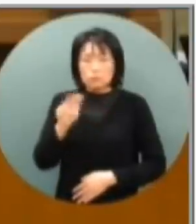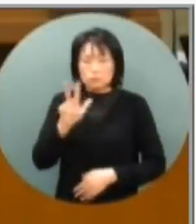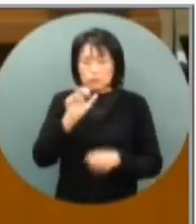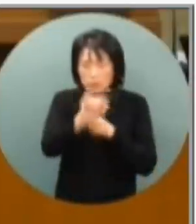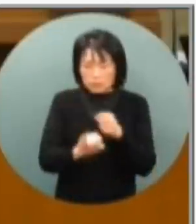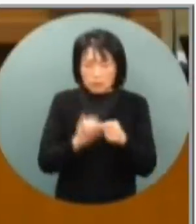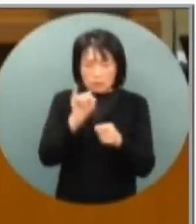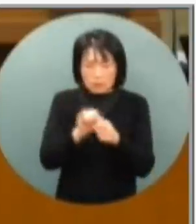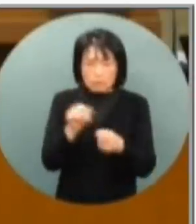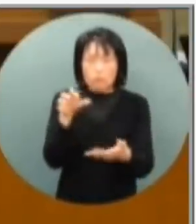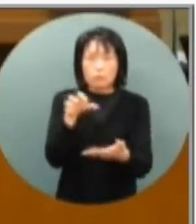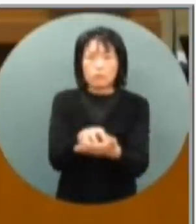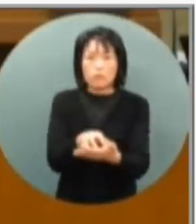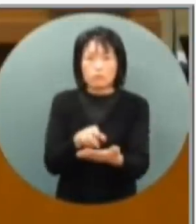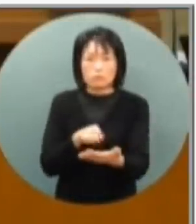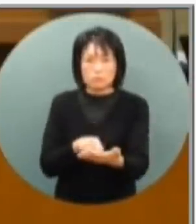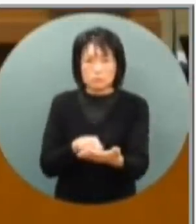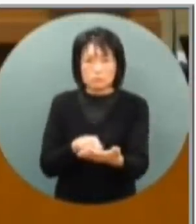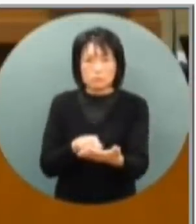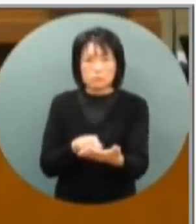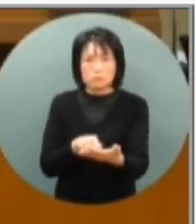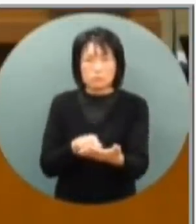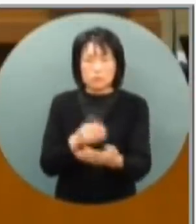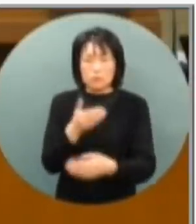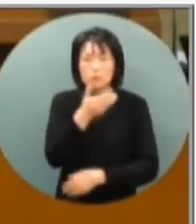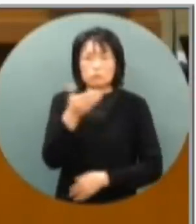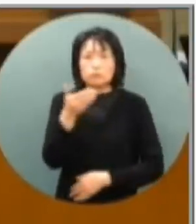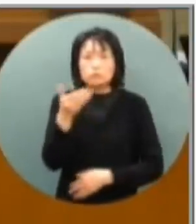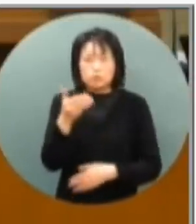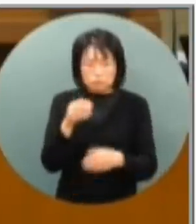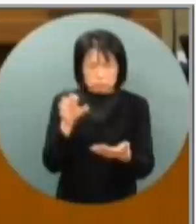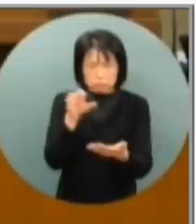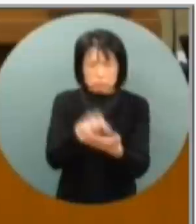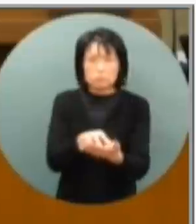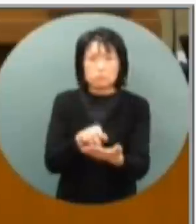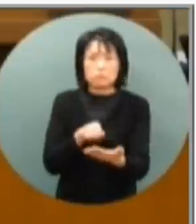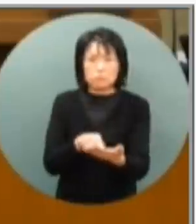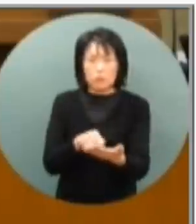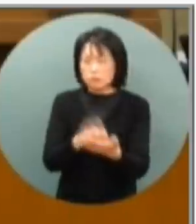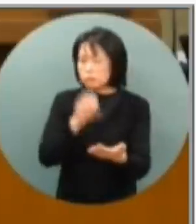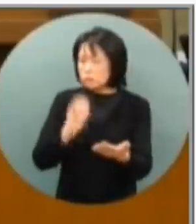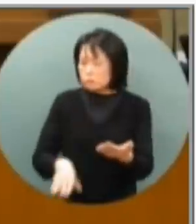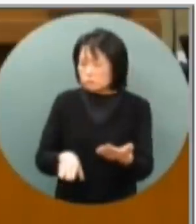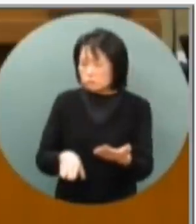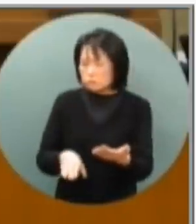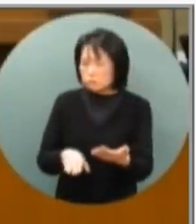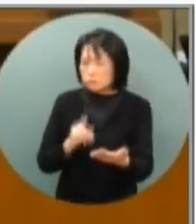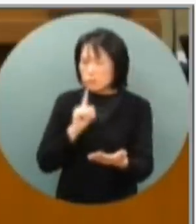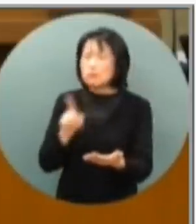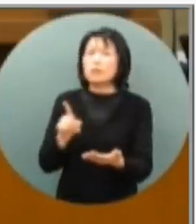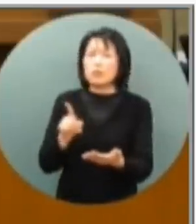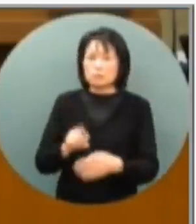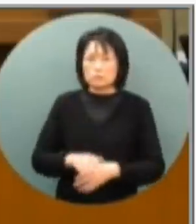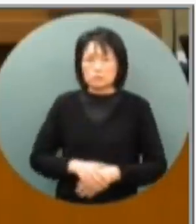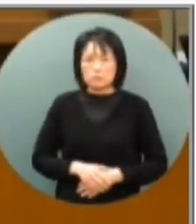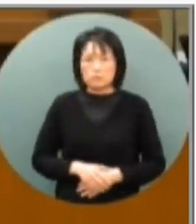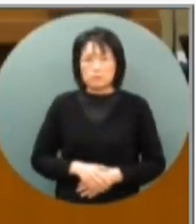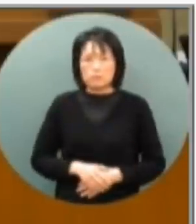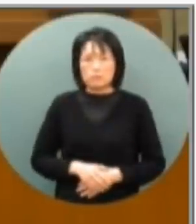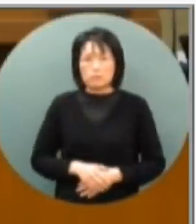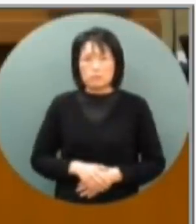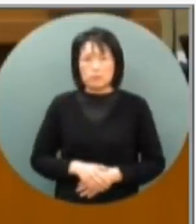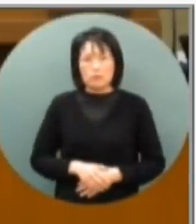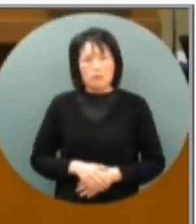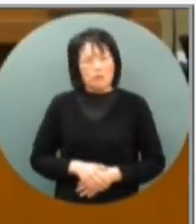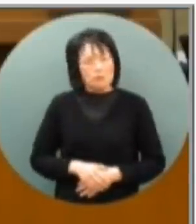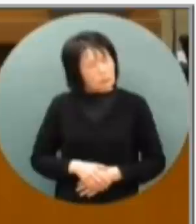ね。でそれでGoogle の方に、掲載これ削除しろということを言ってもなかな